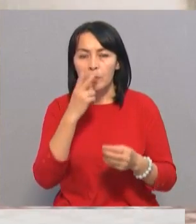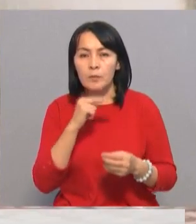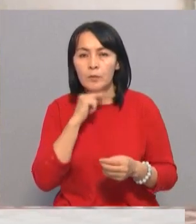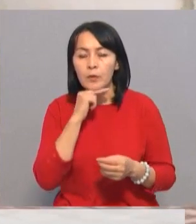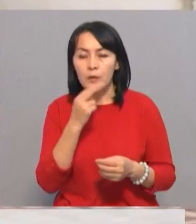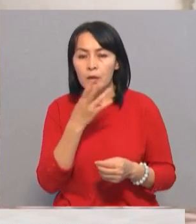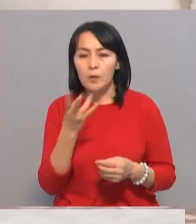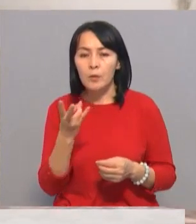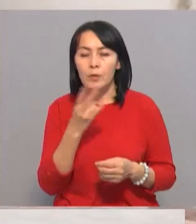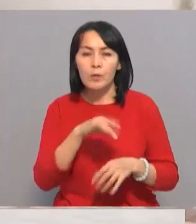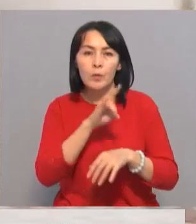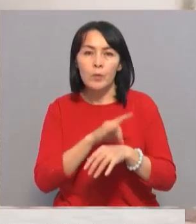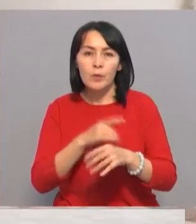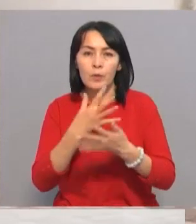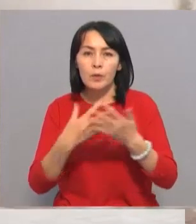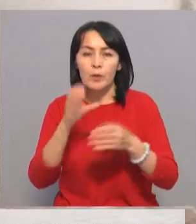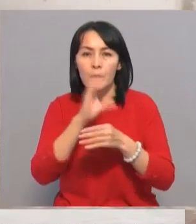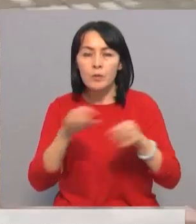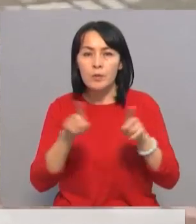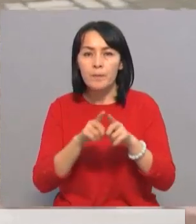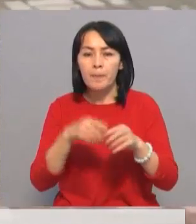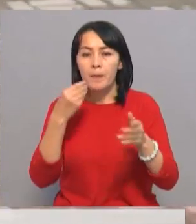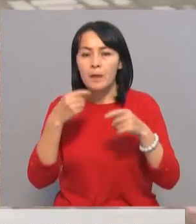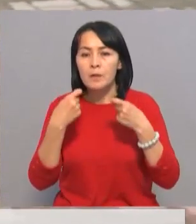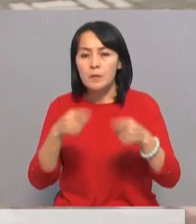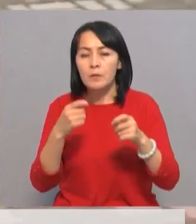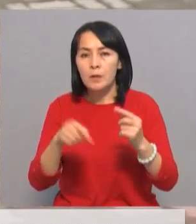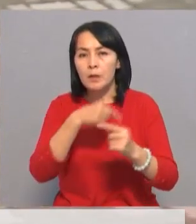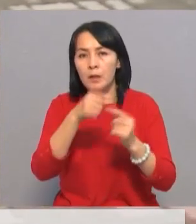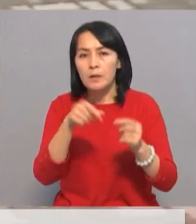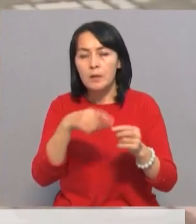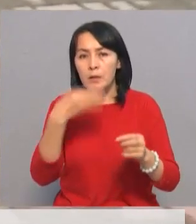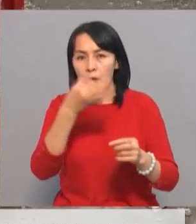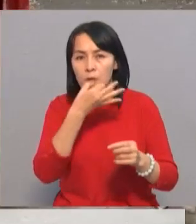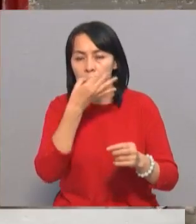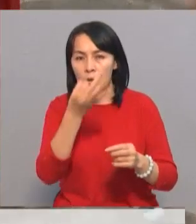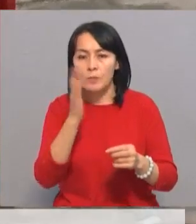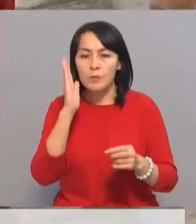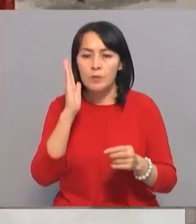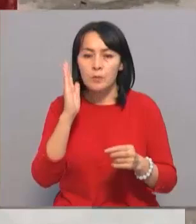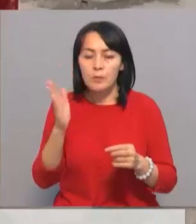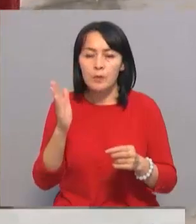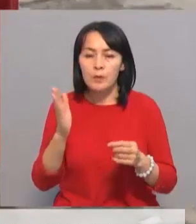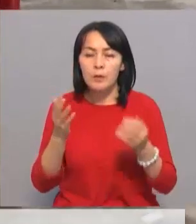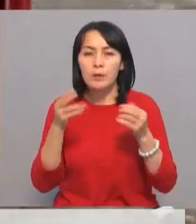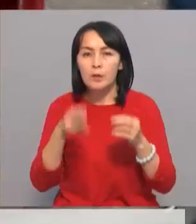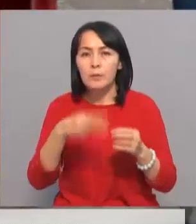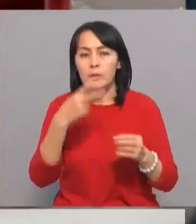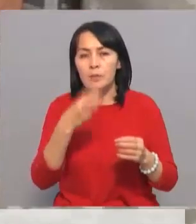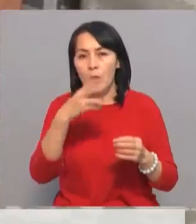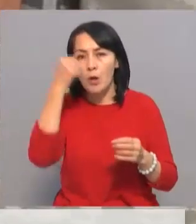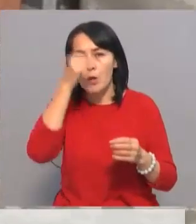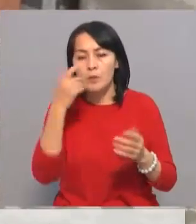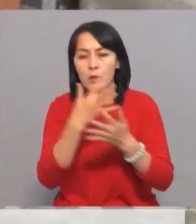алу керек. Жалған тауар өндірушілермен қатар оны саудалаған кәсіпкерлер де жауапкершілікке тартылатынын айта кетейік. 2023